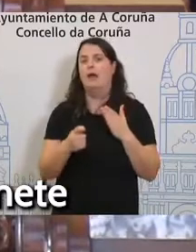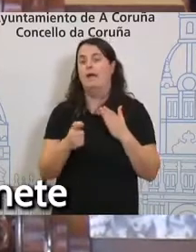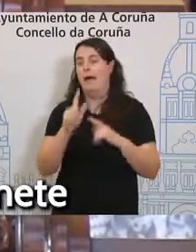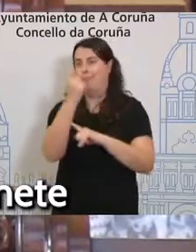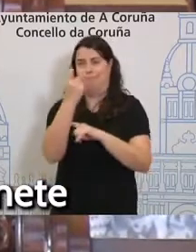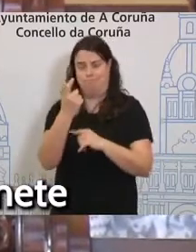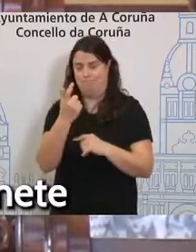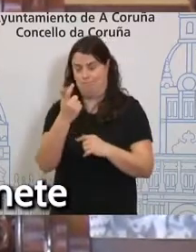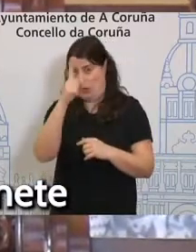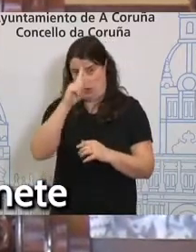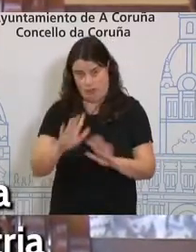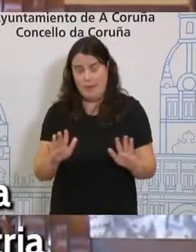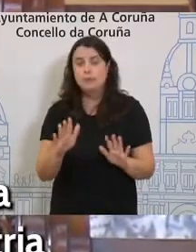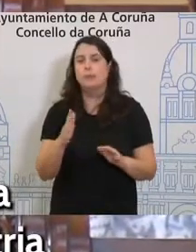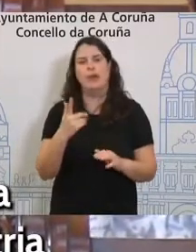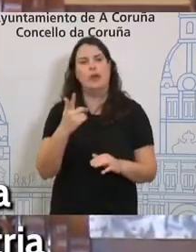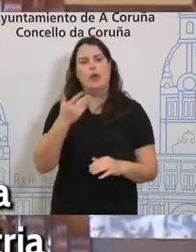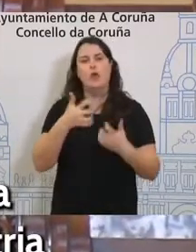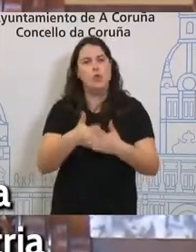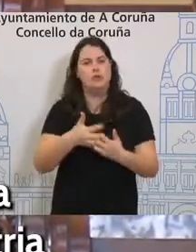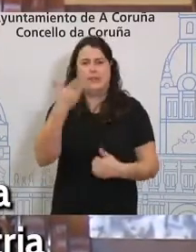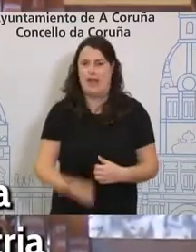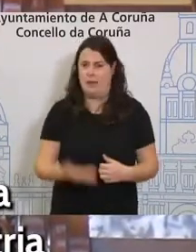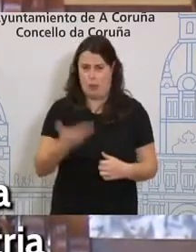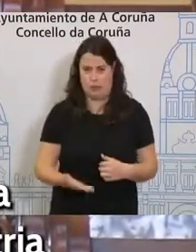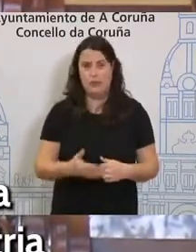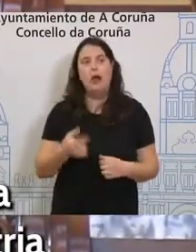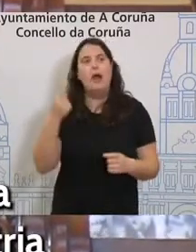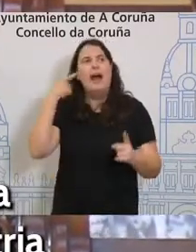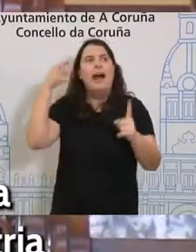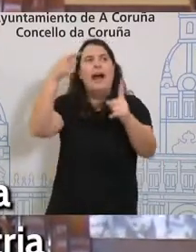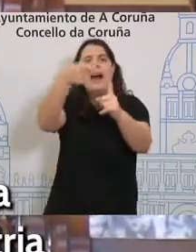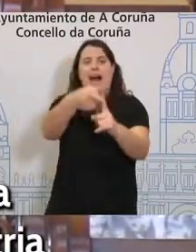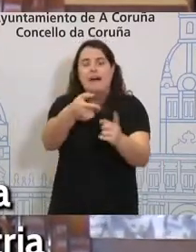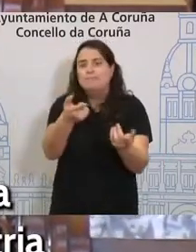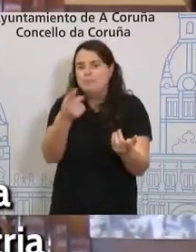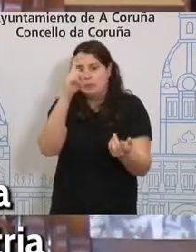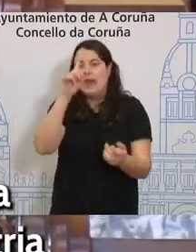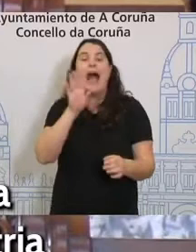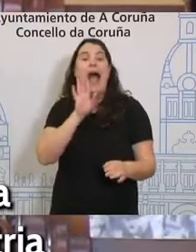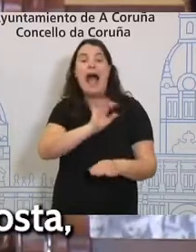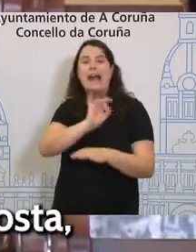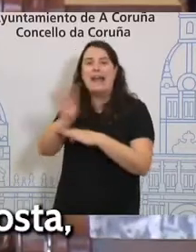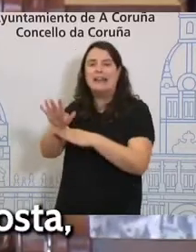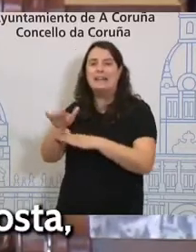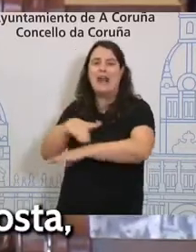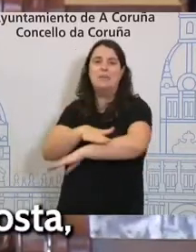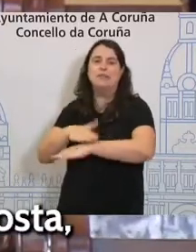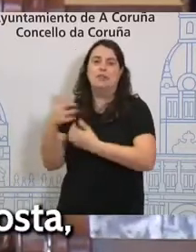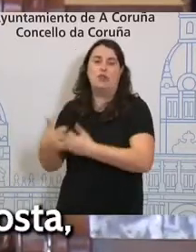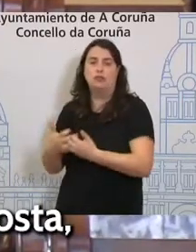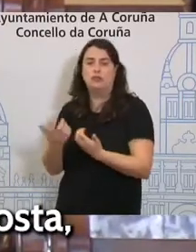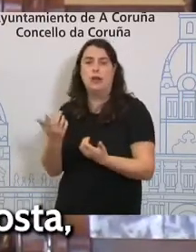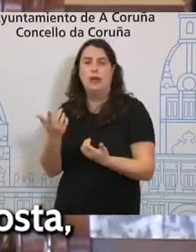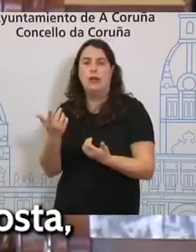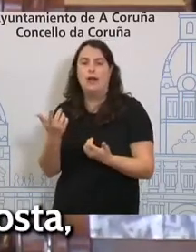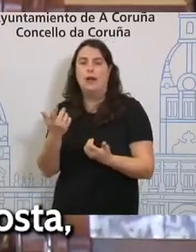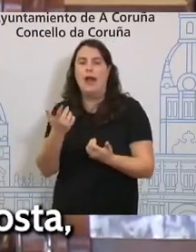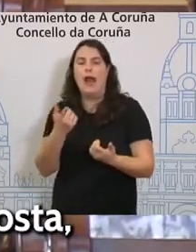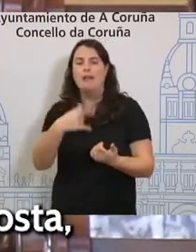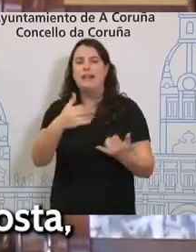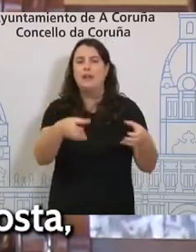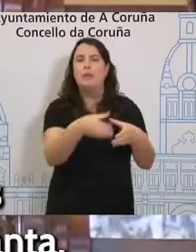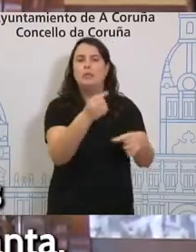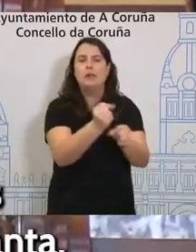victorias, pero unha loita esencial. Non se sabe cal é o destino daquela carta que se iba a mandar a industria. Non se devolveu aos traballadores